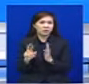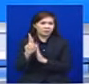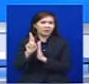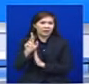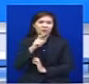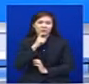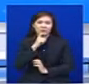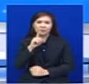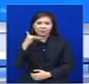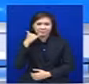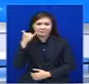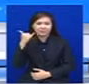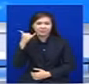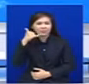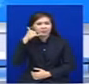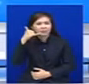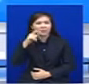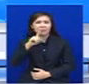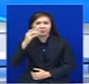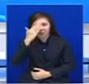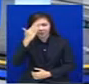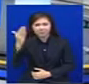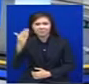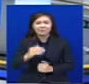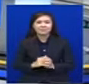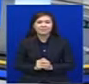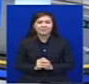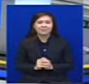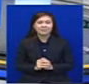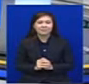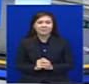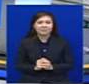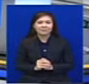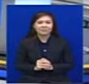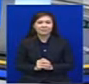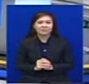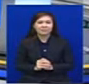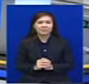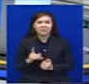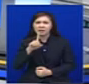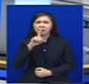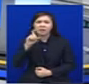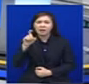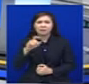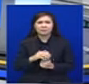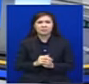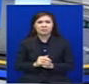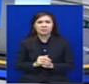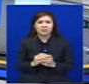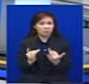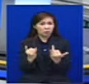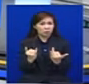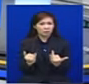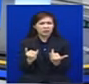ที่แล้วครับสวัสดีครับคุณรัชพลครับ ครับสวัสดีครับคุณวรพัฒน์ครับสวัสดีครับคุณชลิดาภาครับ คุณรัชพลครับล่าสุดต